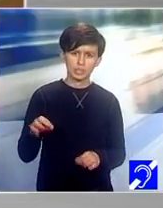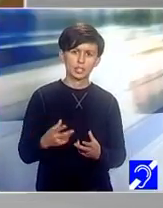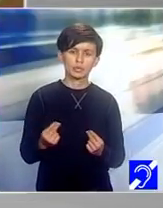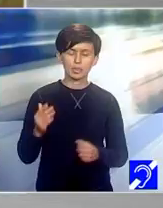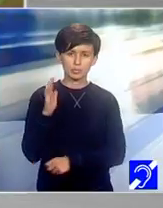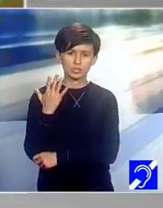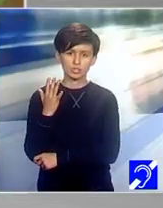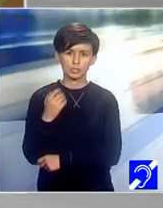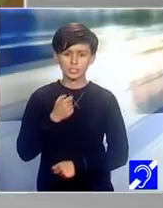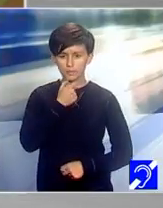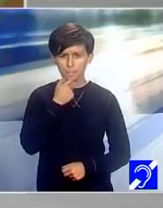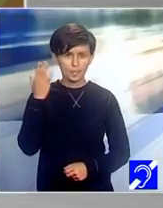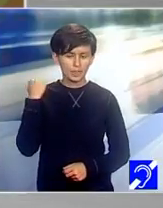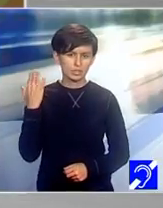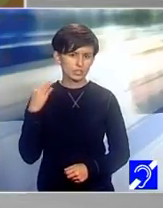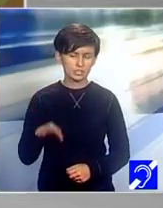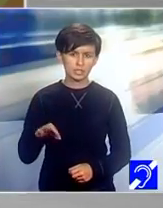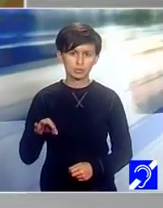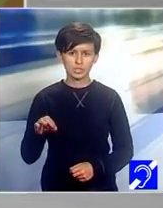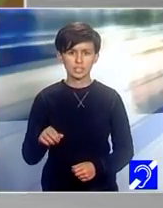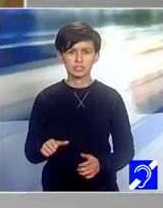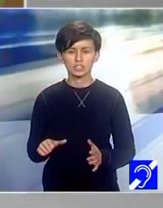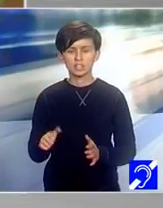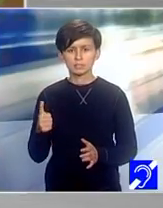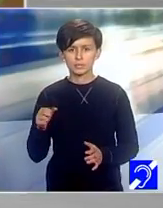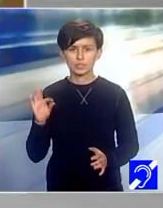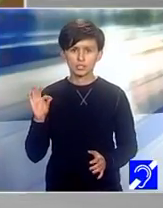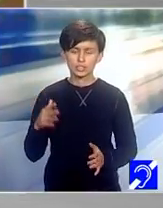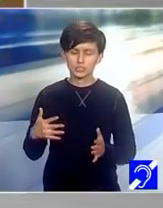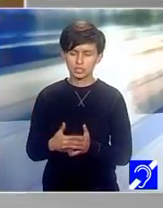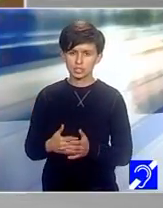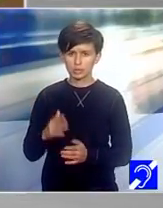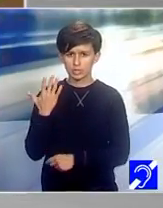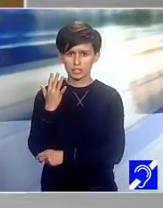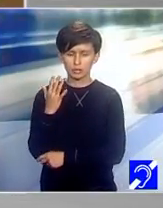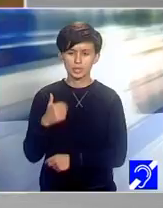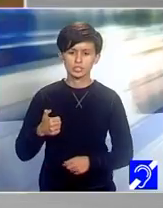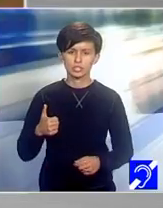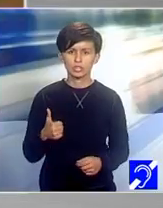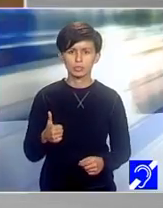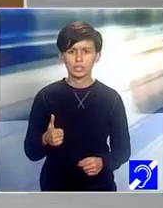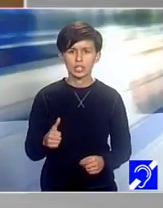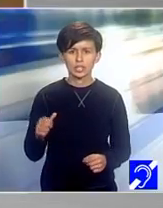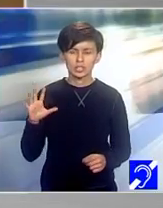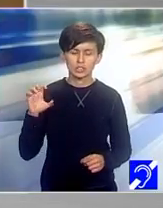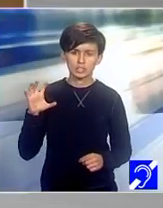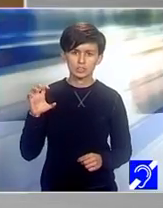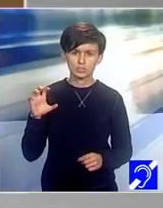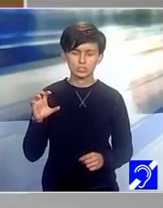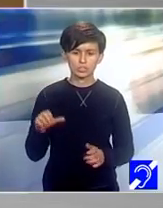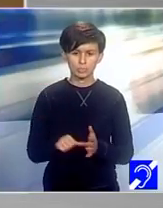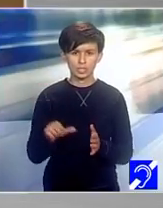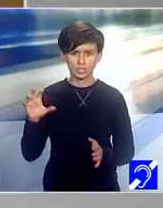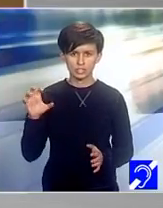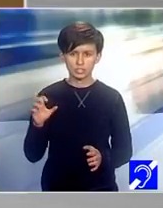exemplu, anul trecut au fost plantați peste 150.000 de arbuști și peste 1.500 de pomi, de copaci, care din